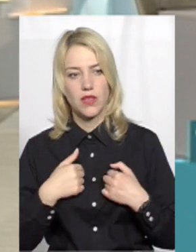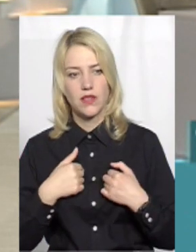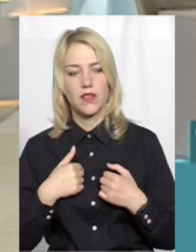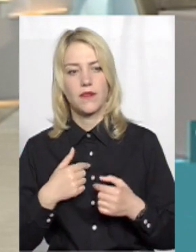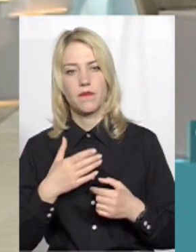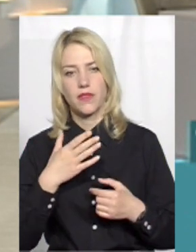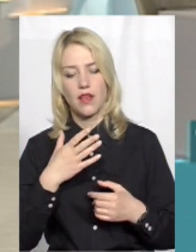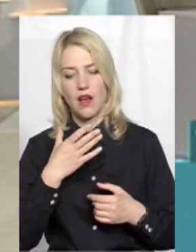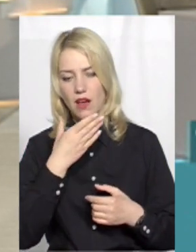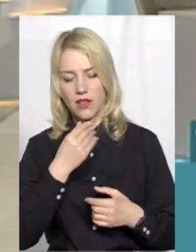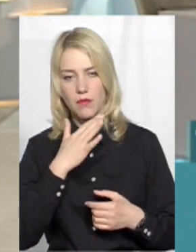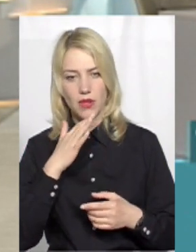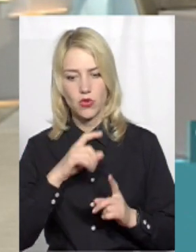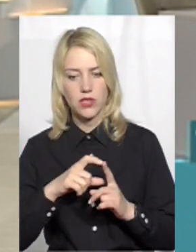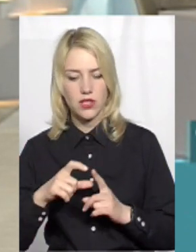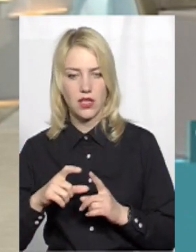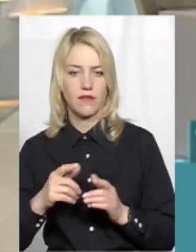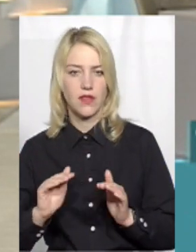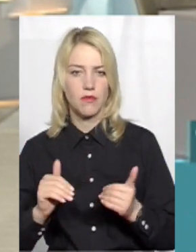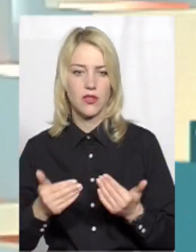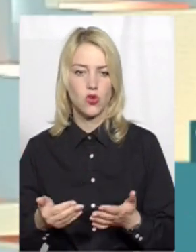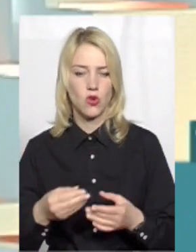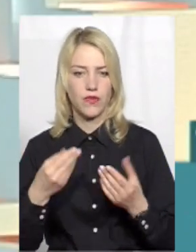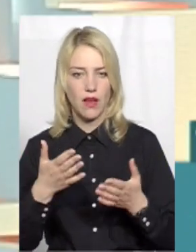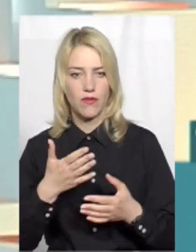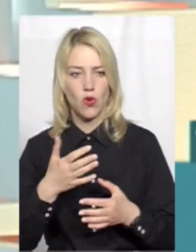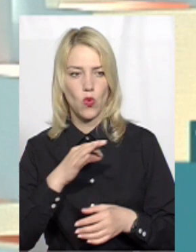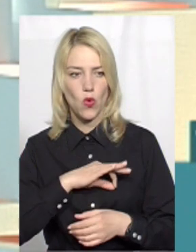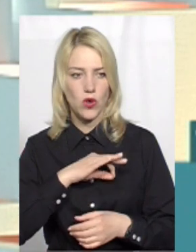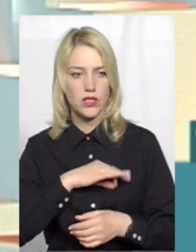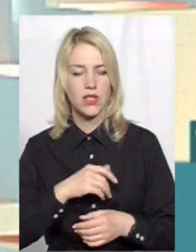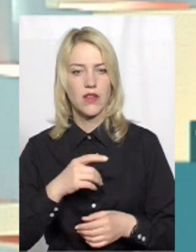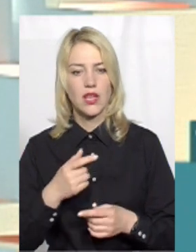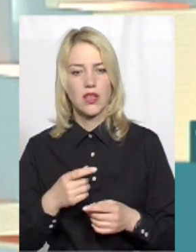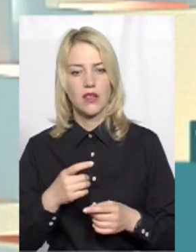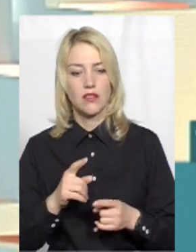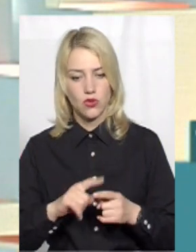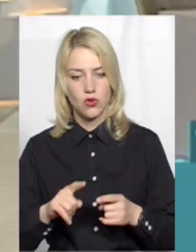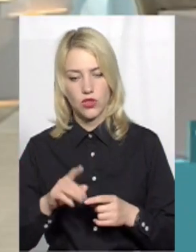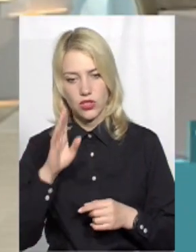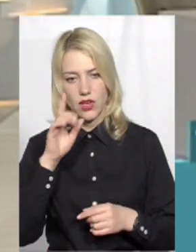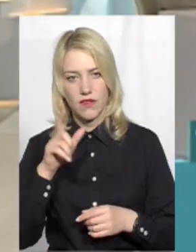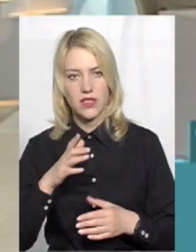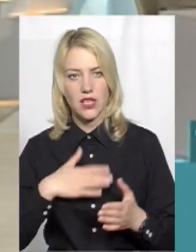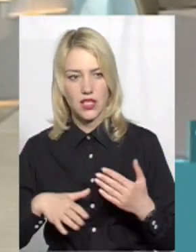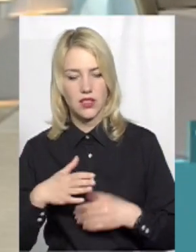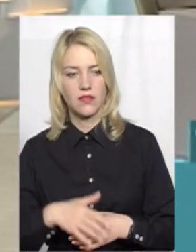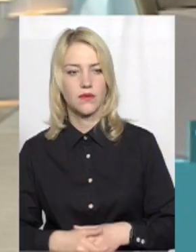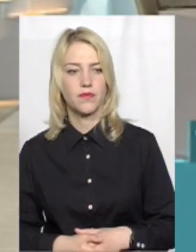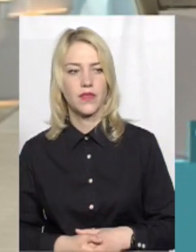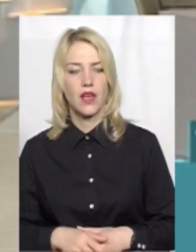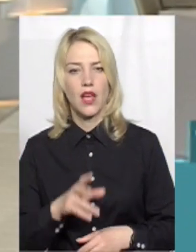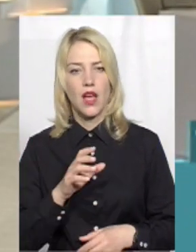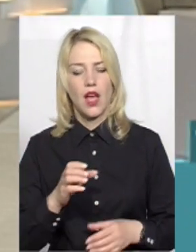якби багато слів, таких настанов дав корисних, тобто він якби скоріше зрадів. Зрозуміло.